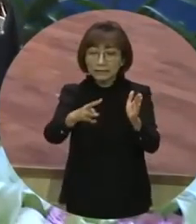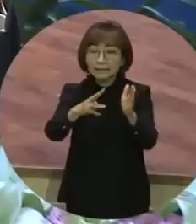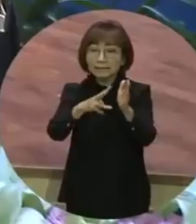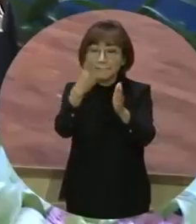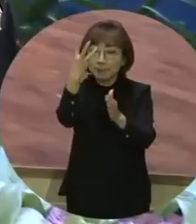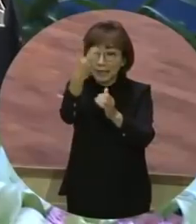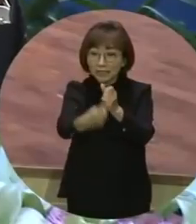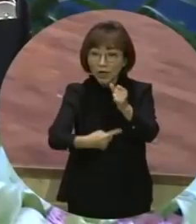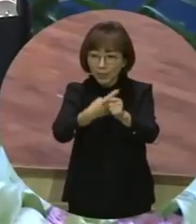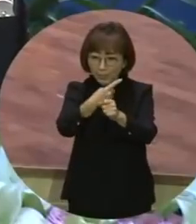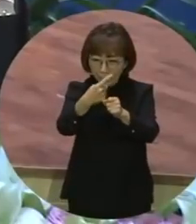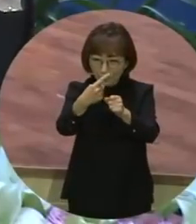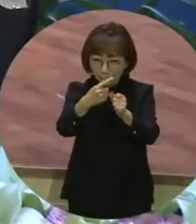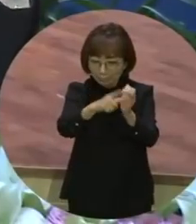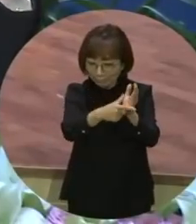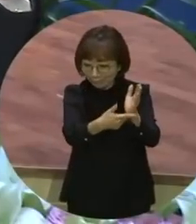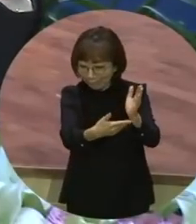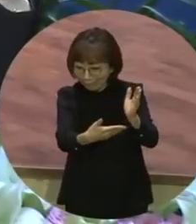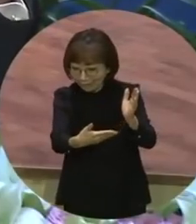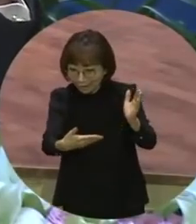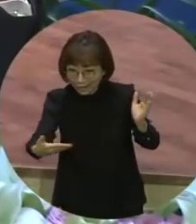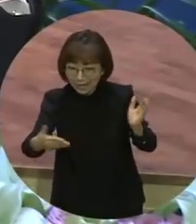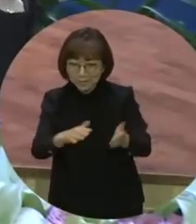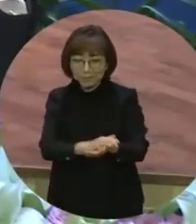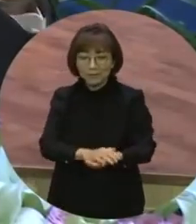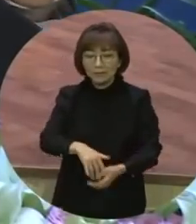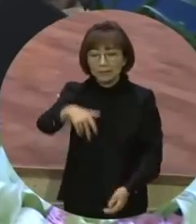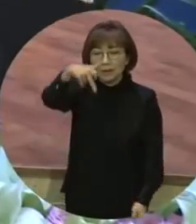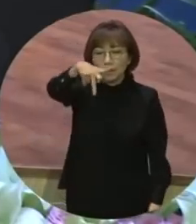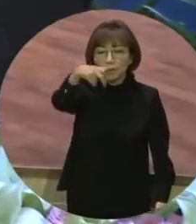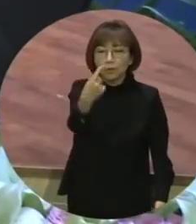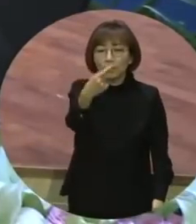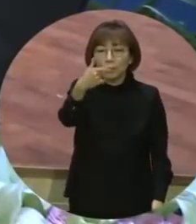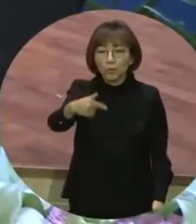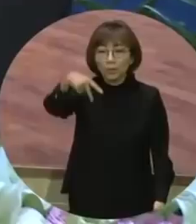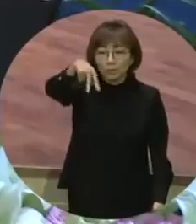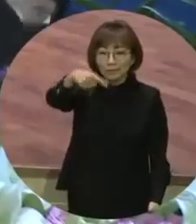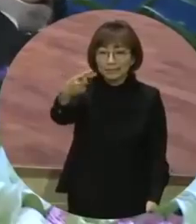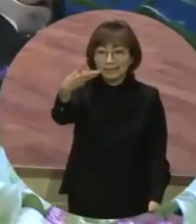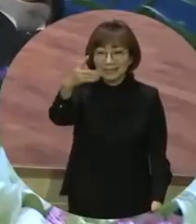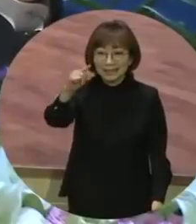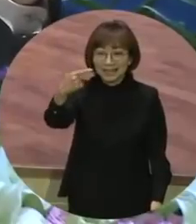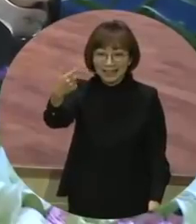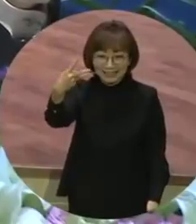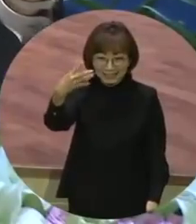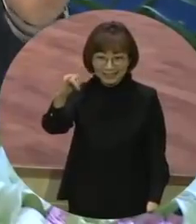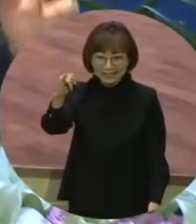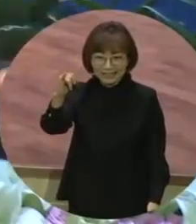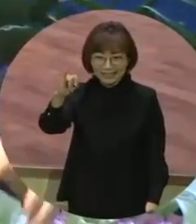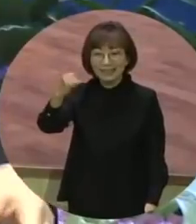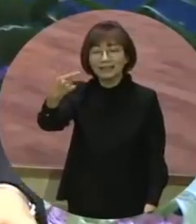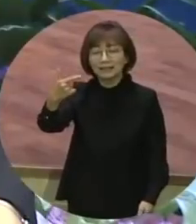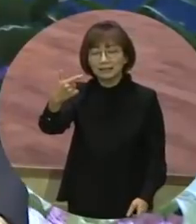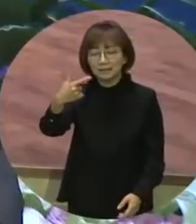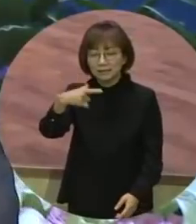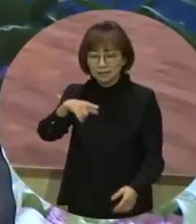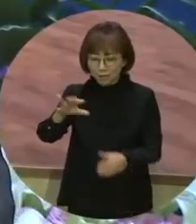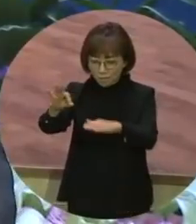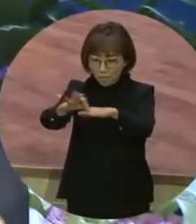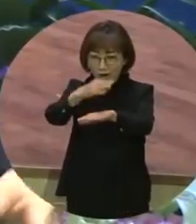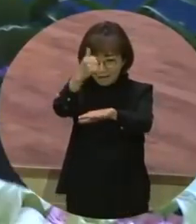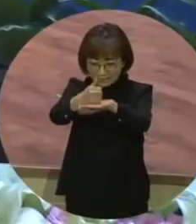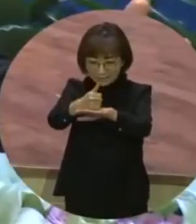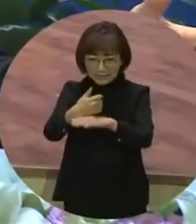만에 기독교 콘스탄티 황제가 313년에 기독교다 로마를 기독교로